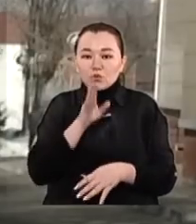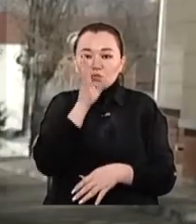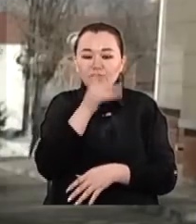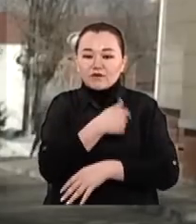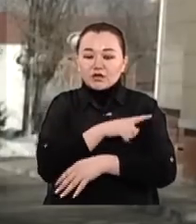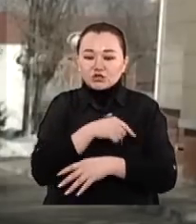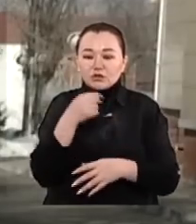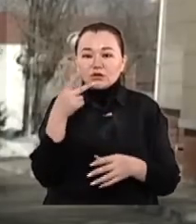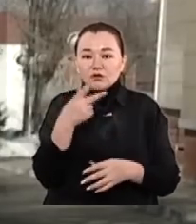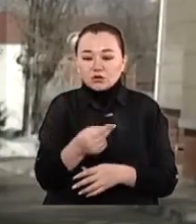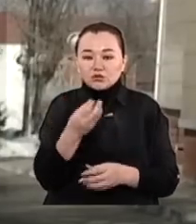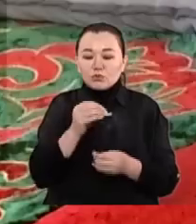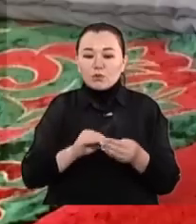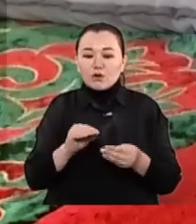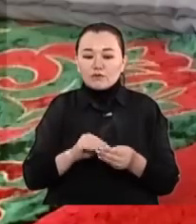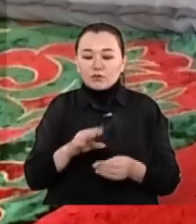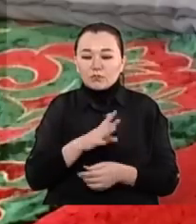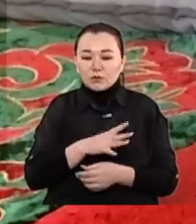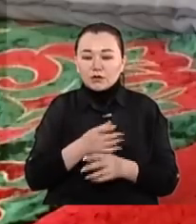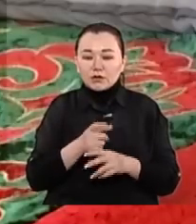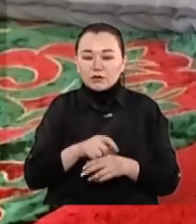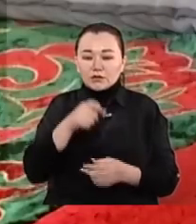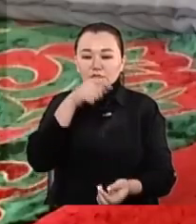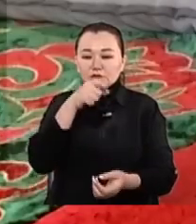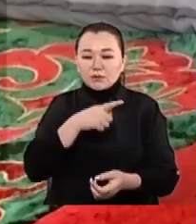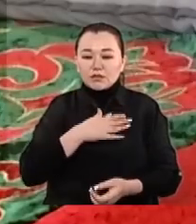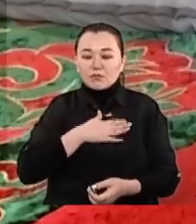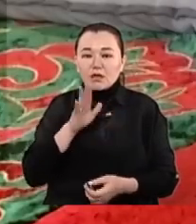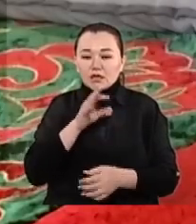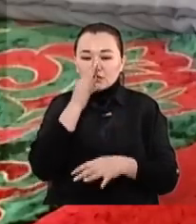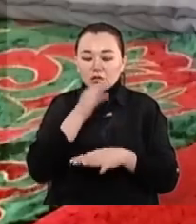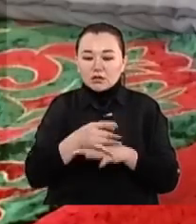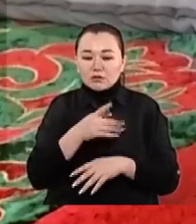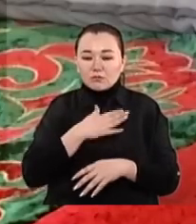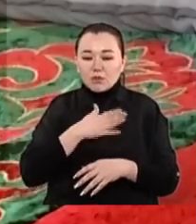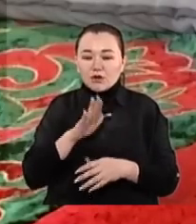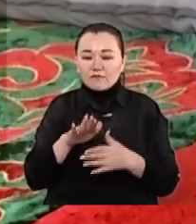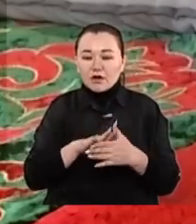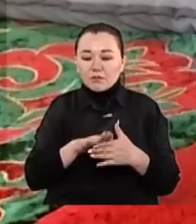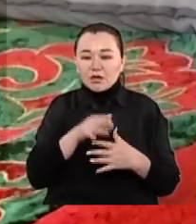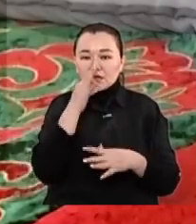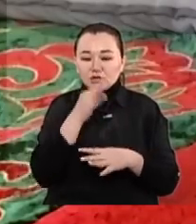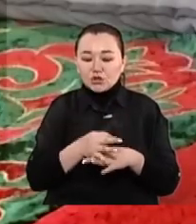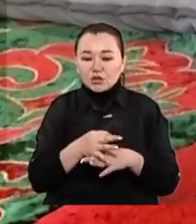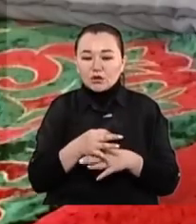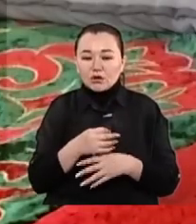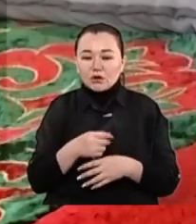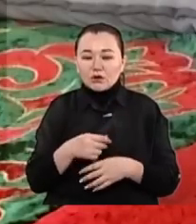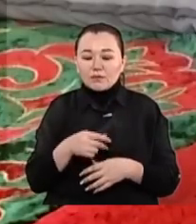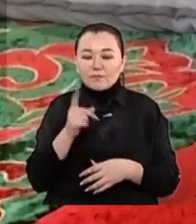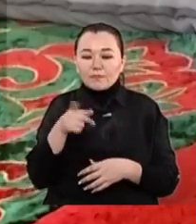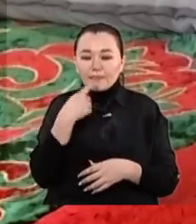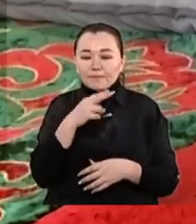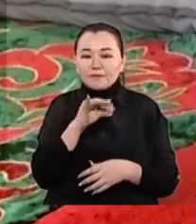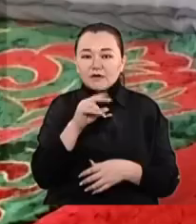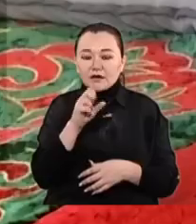медбикелер экпелерин алып тагы келгенин айтат. А это система не моя дедим. Здесь не моя фамилия деп айттым. Сөйтсем, ол айтты: